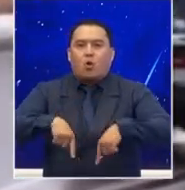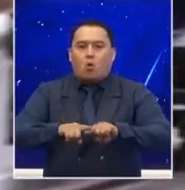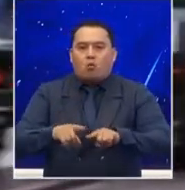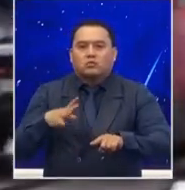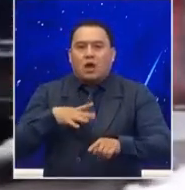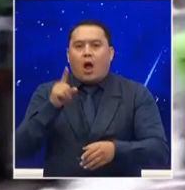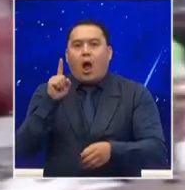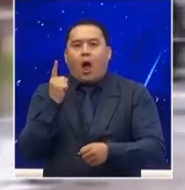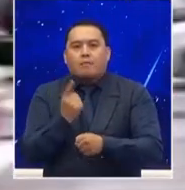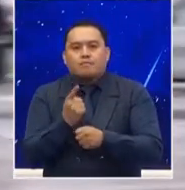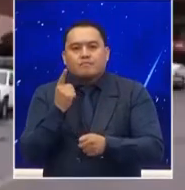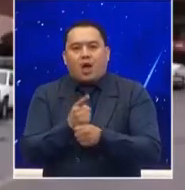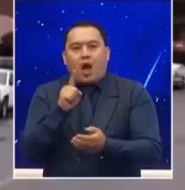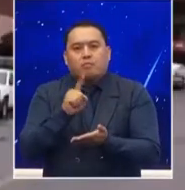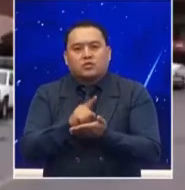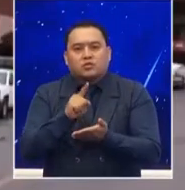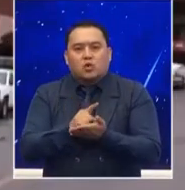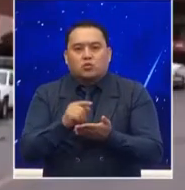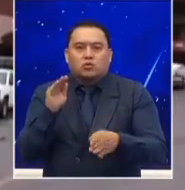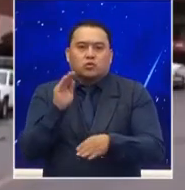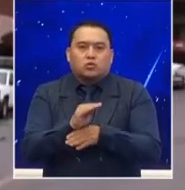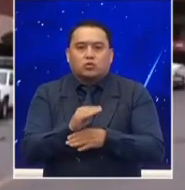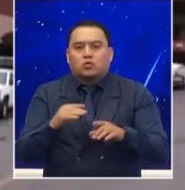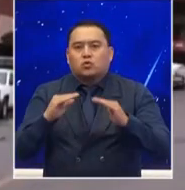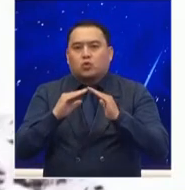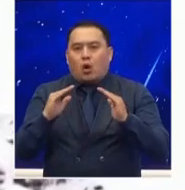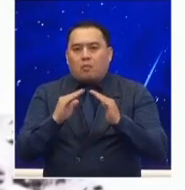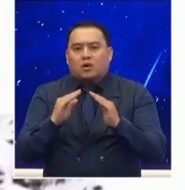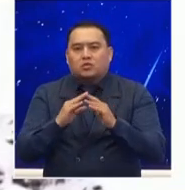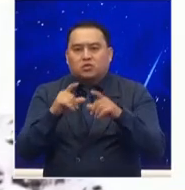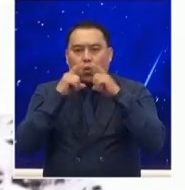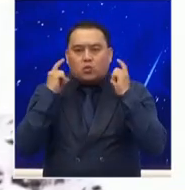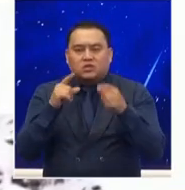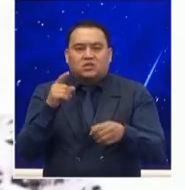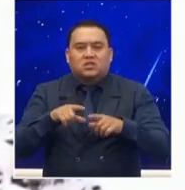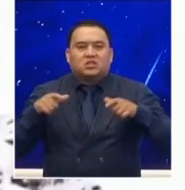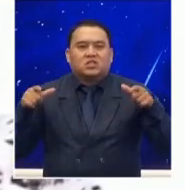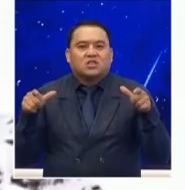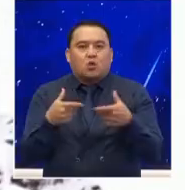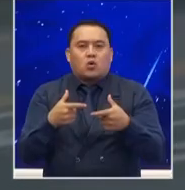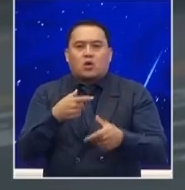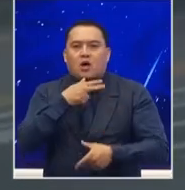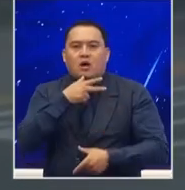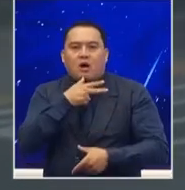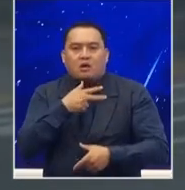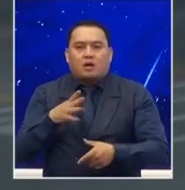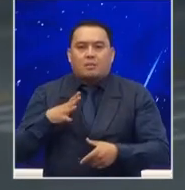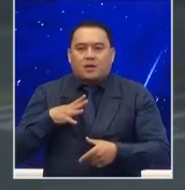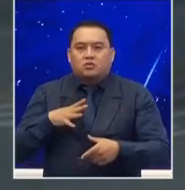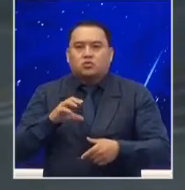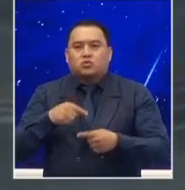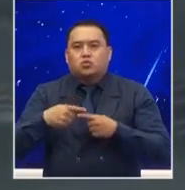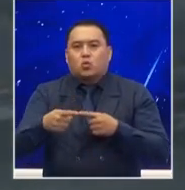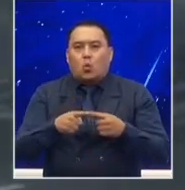США Лос-Анджелеса ввели обязательную домашнюю изоляцию для жителей города. В Южной Корее усилены меры